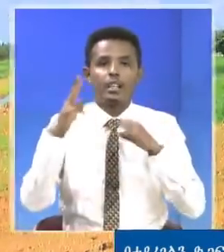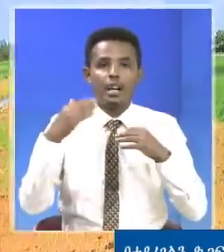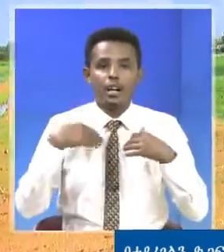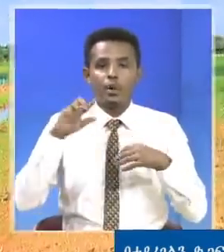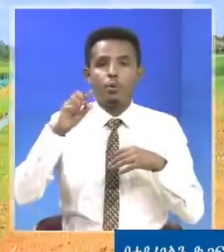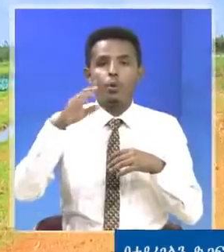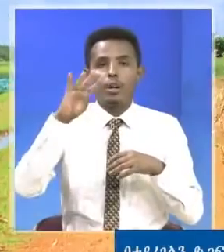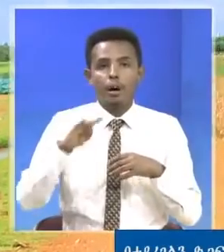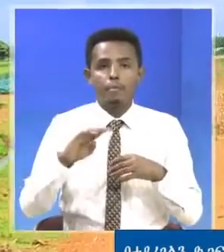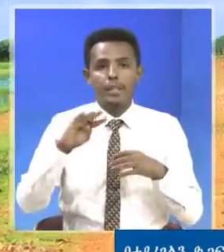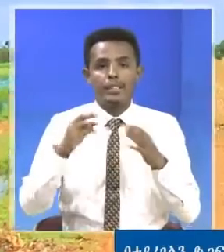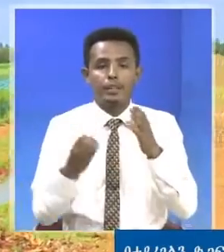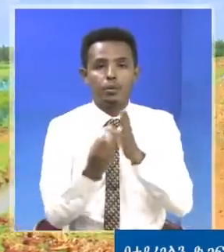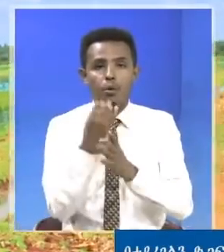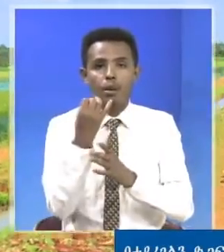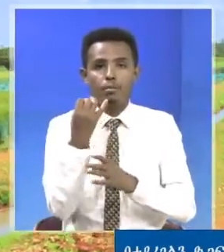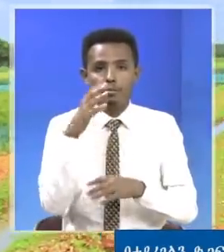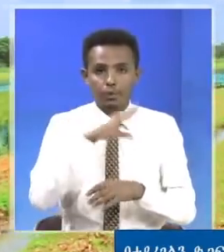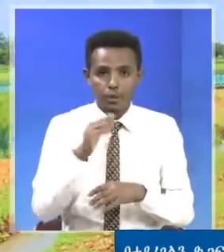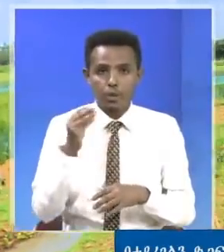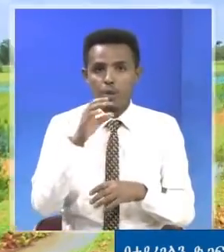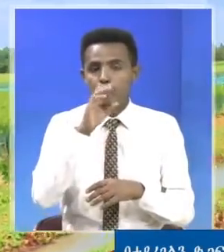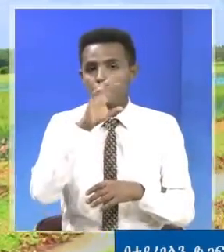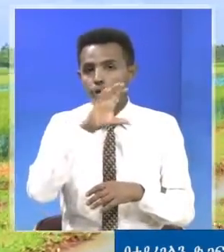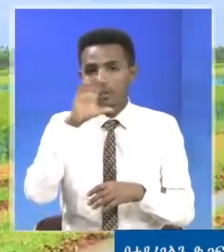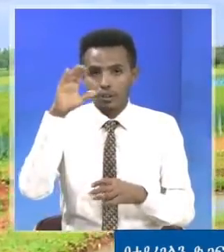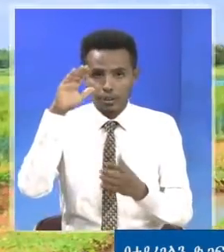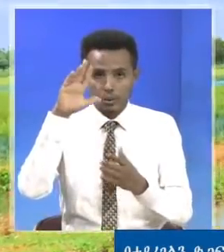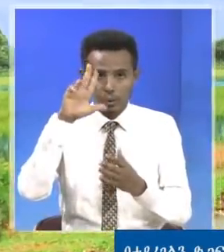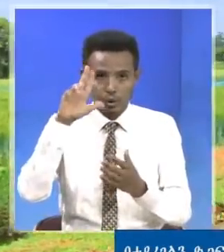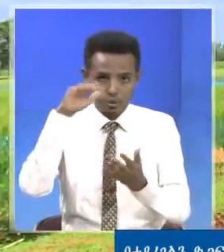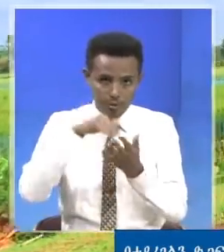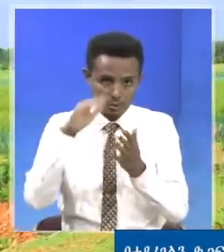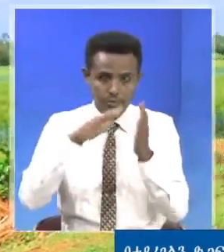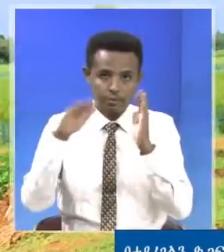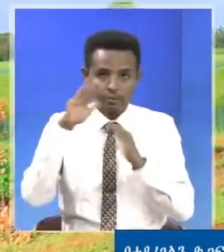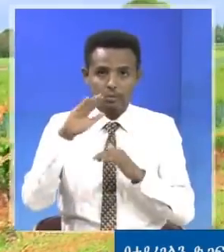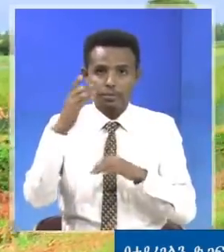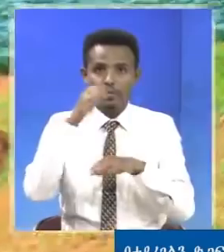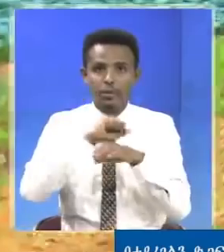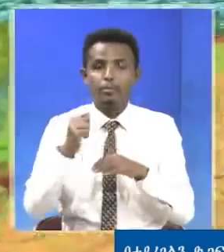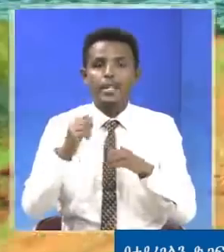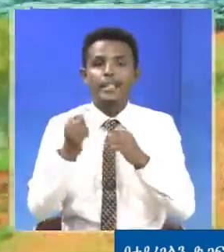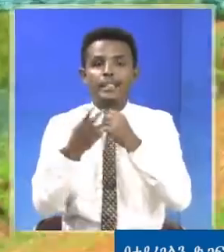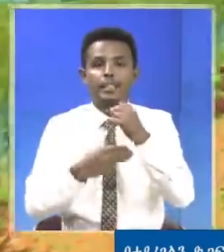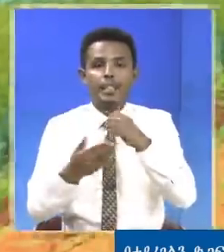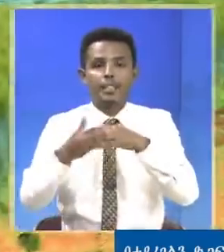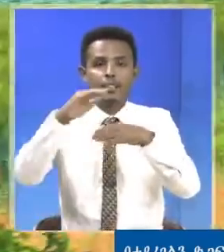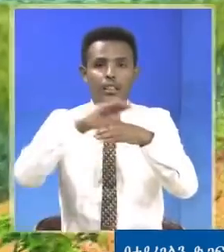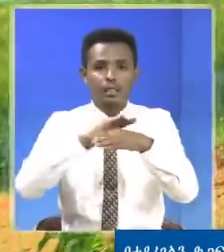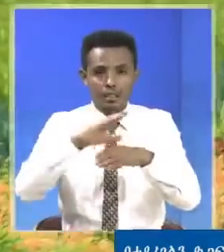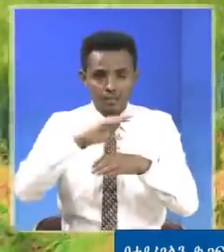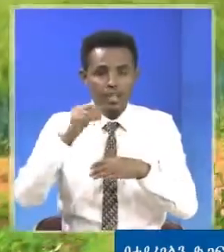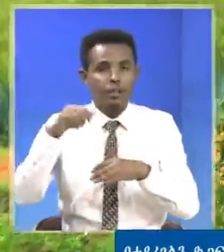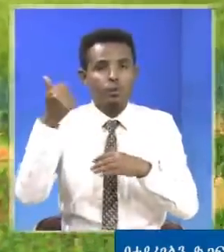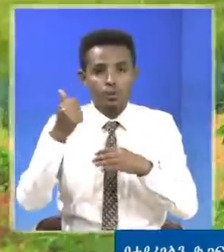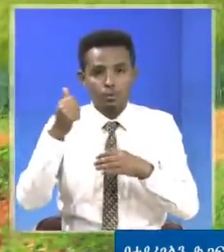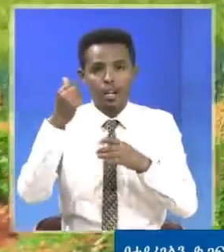በቆጋ መስኖ ልማት ፕሮጀክት 3943 ሄክታር መሬት በስንዴ ሰብል የተሸፈነ ነው። ሌሎች ሰብሎችና አትክልት ላይም በትኩረት እየተሰራ